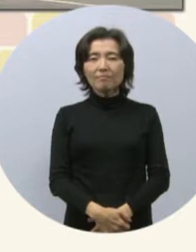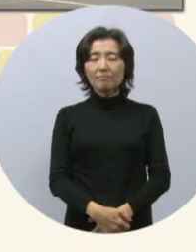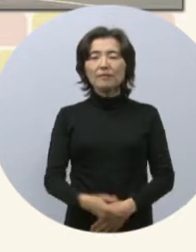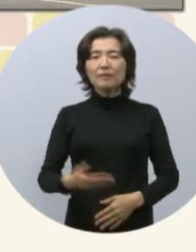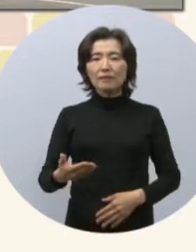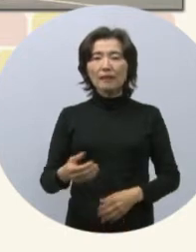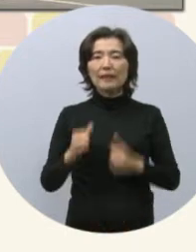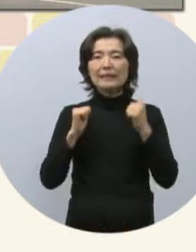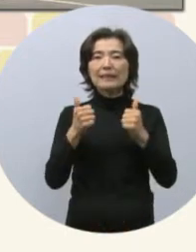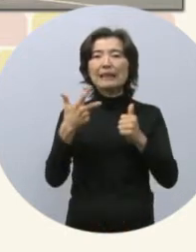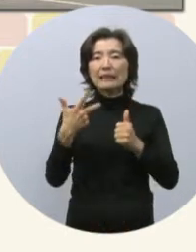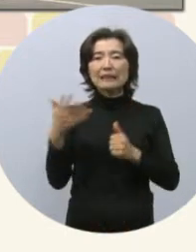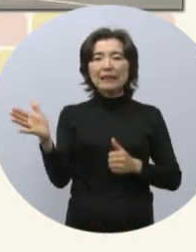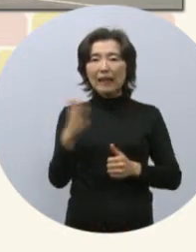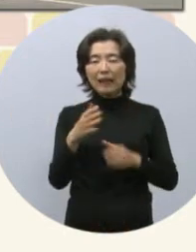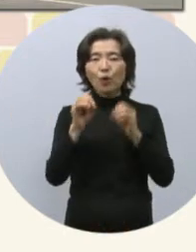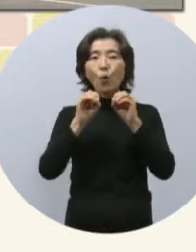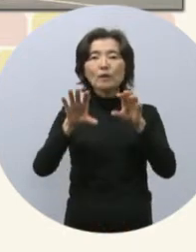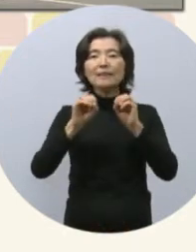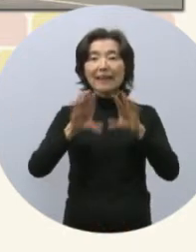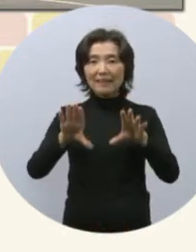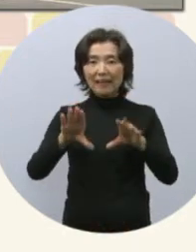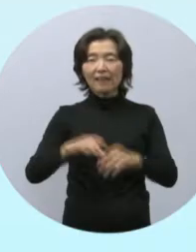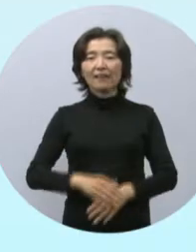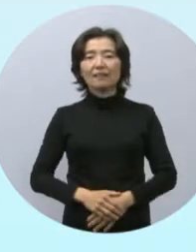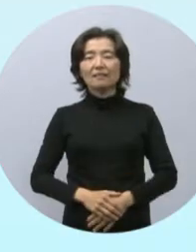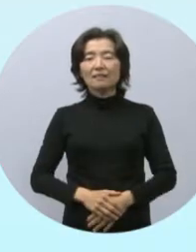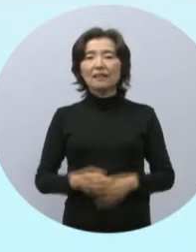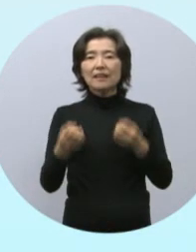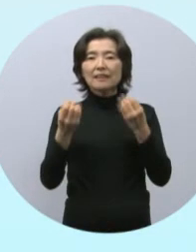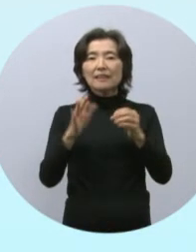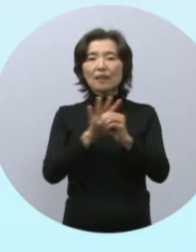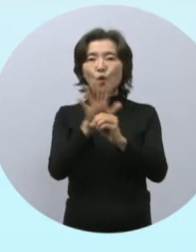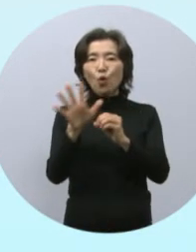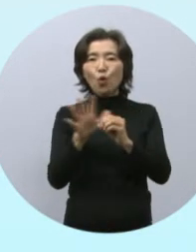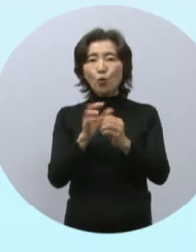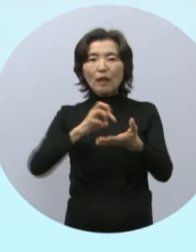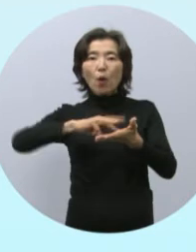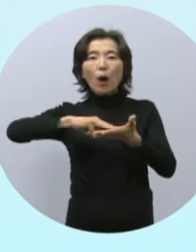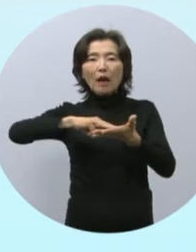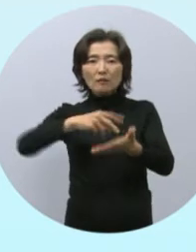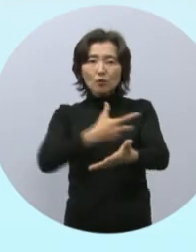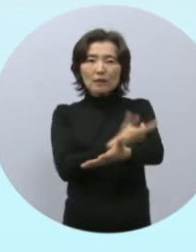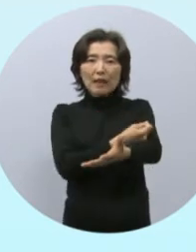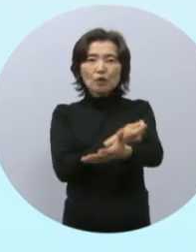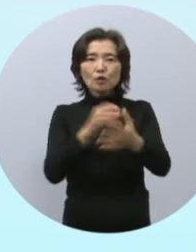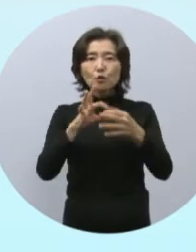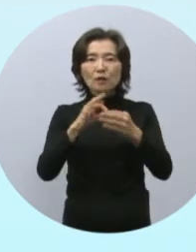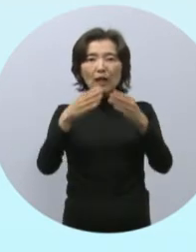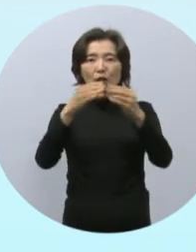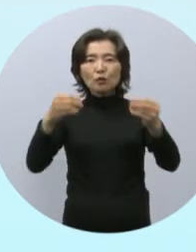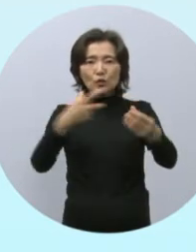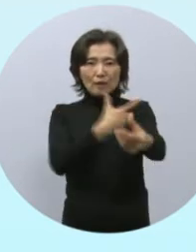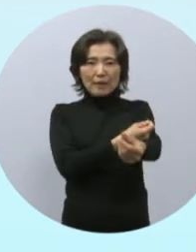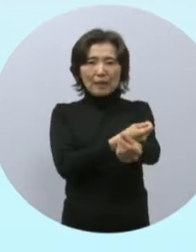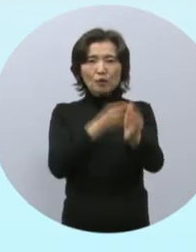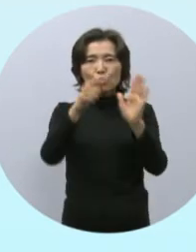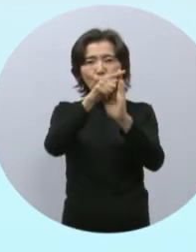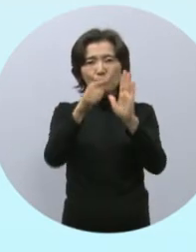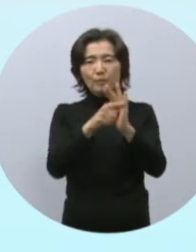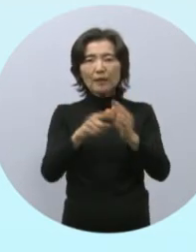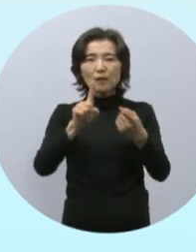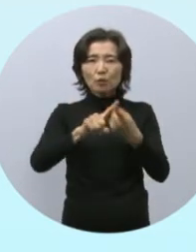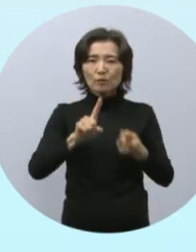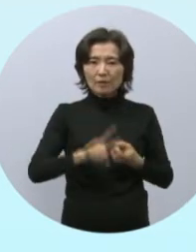続いて茅ヶ崎市からのお知らせです。新型コロナワクチンの接種は国の接種順位に基づ